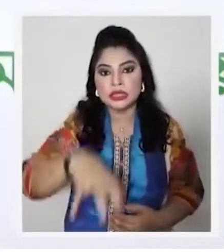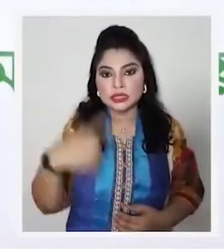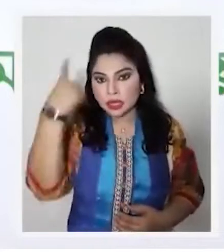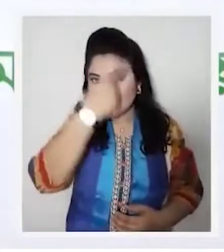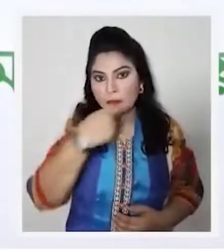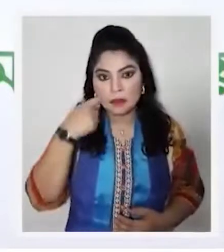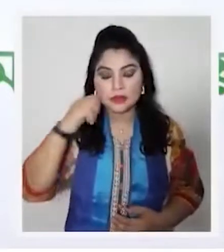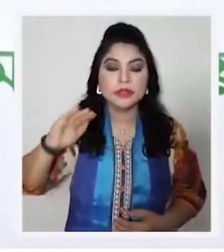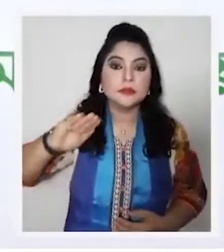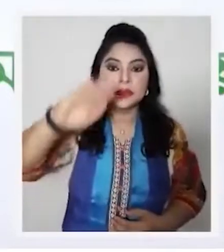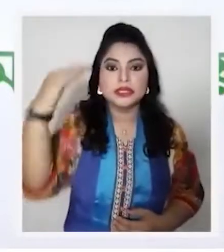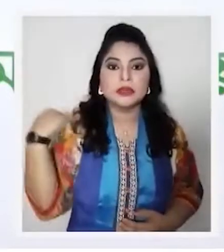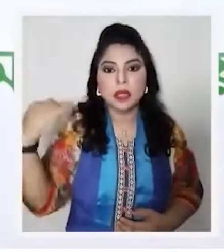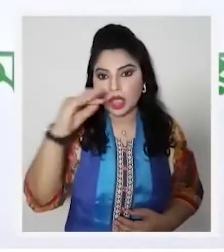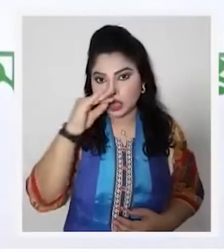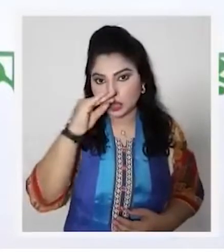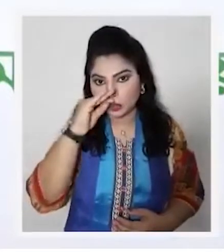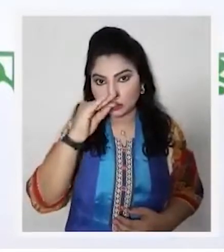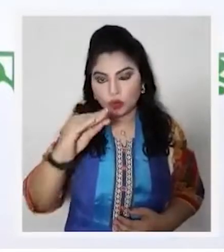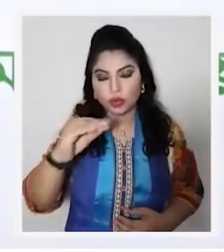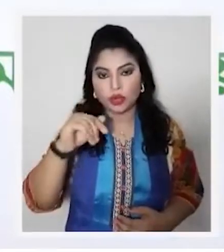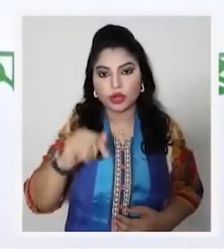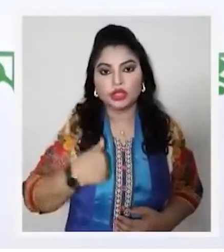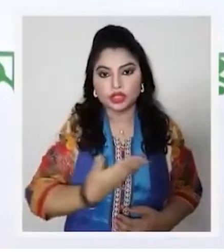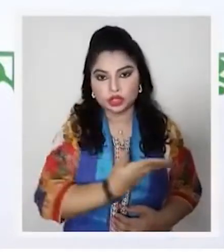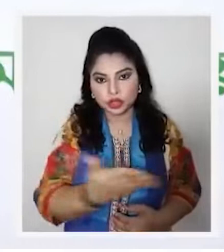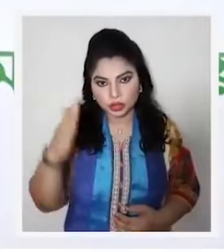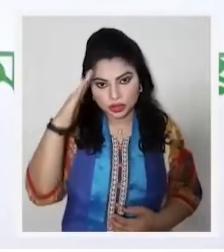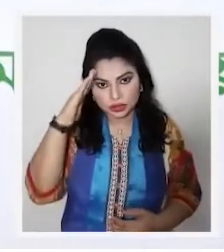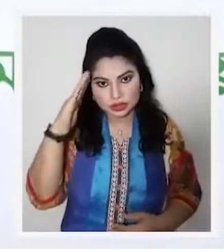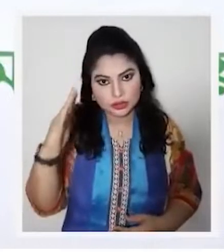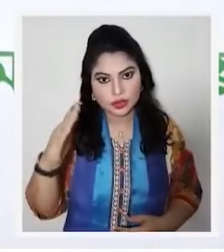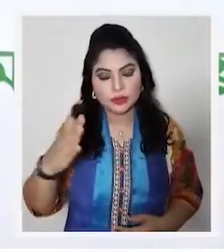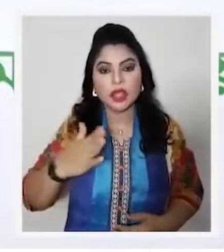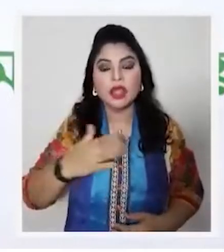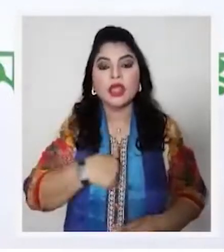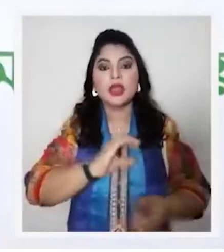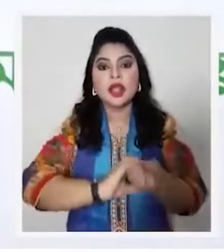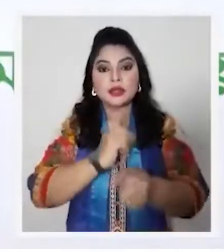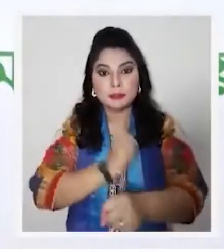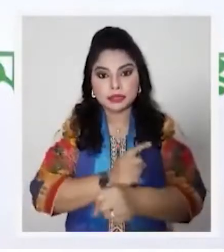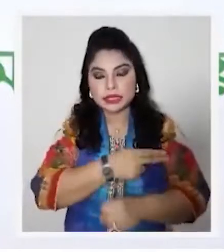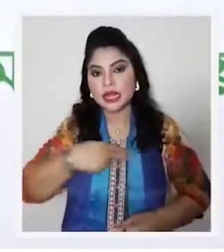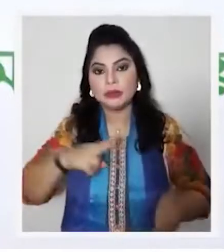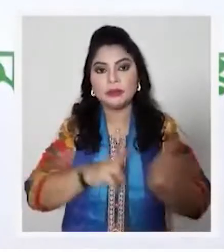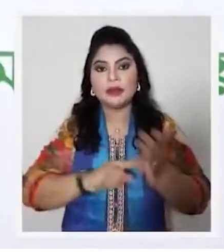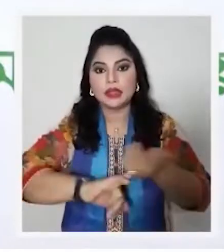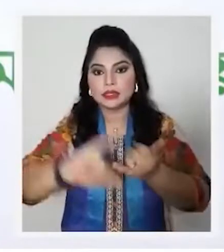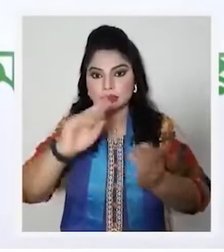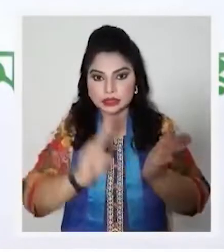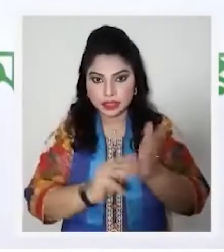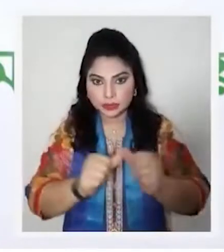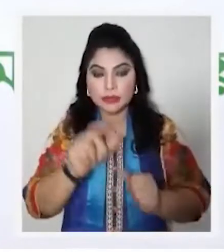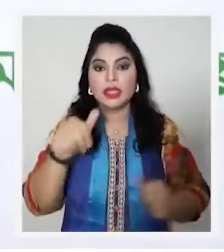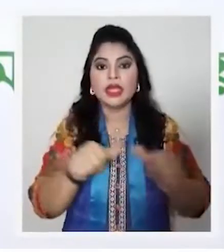প্রিয় সাংবাদিক ভাই ও বোনেরা, সম্মানিত দর্শক শ্রোতাবৃন্দ, প্রিয় দেশবাসী এবং বাংলাদেশি প্রবাসী ভাই ও বোনেরা যে যেখানে আছেন,